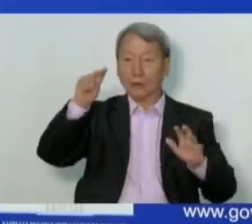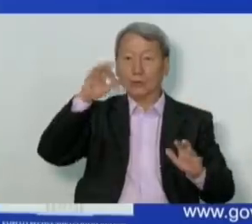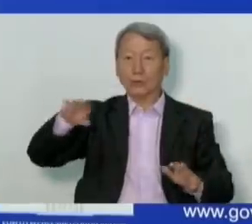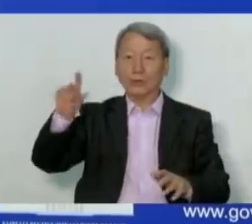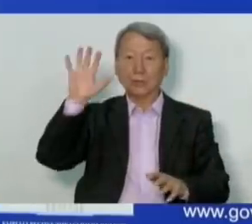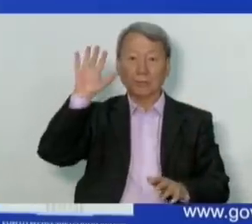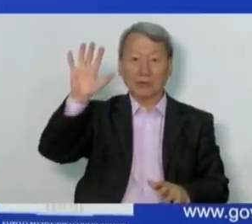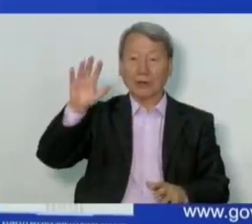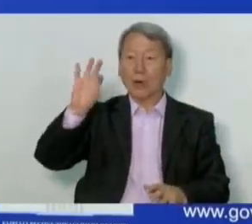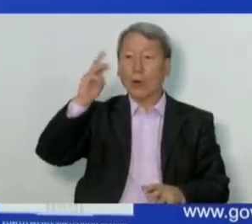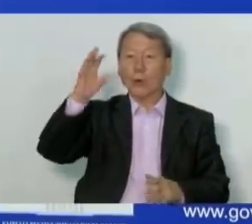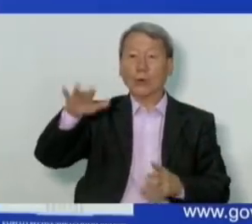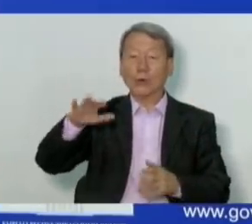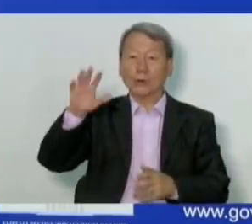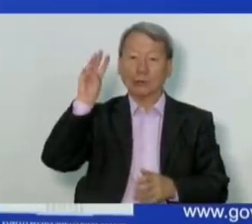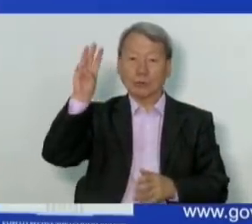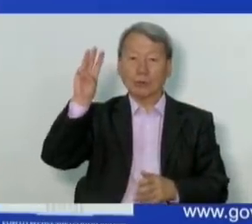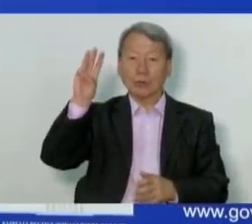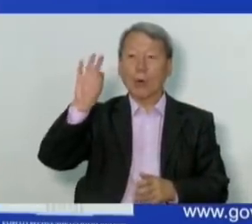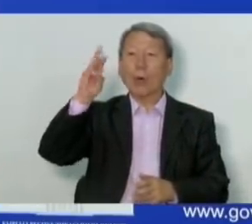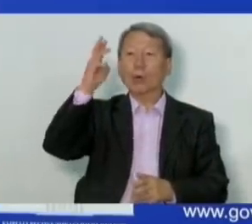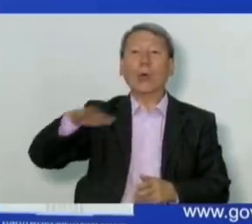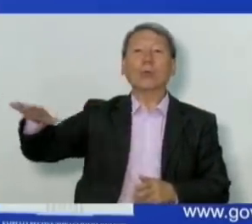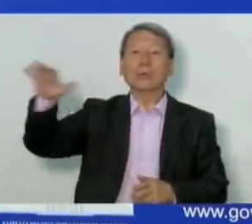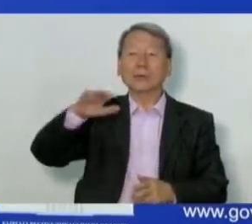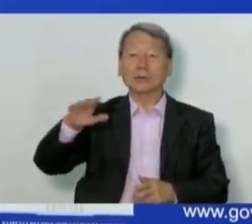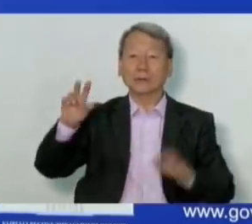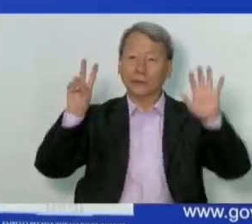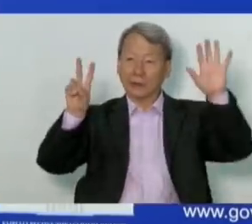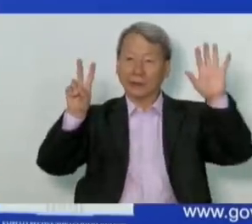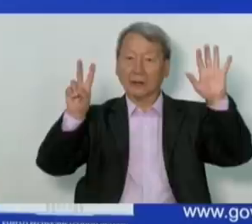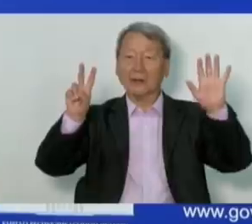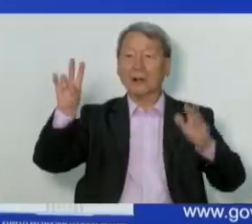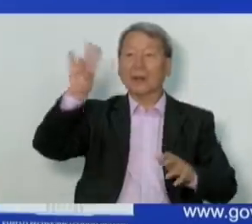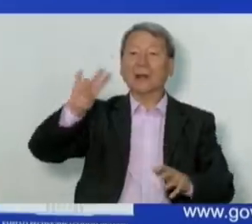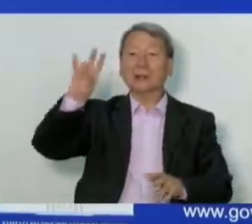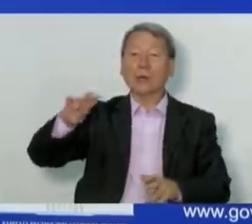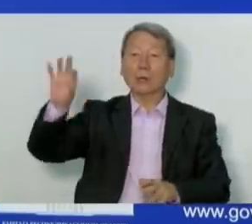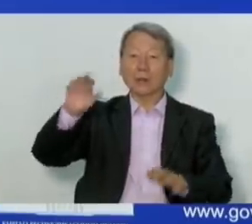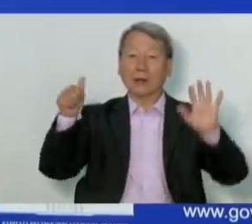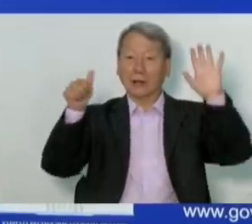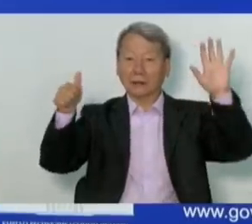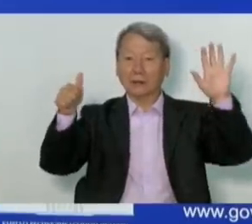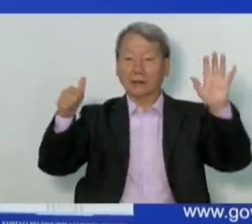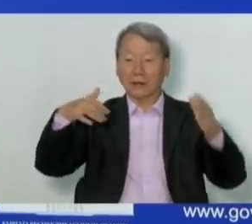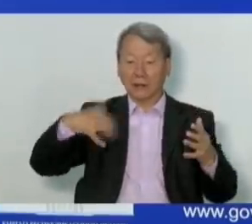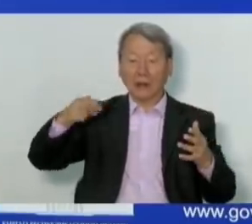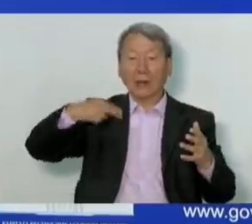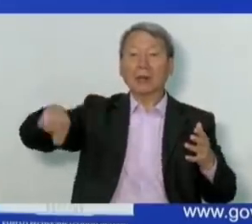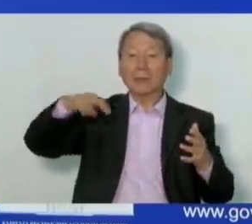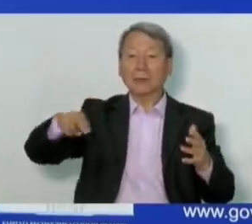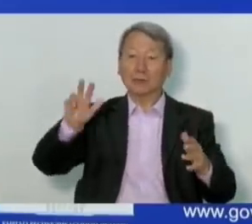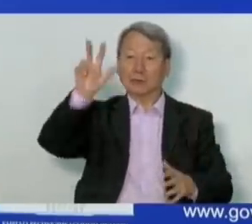обласынан 5, ош шарынан 3, ош обласынан 7, нарын обласынан 6, жалабат